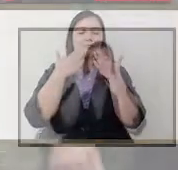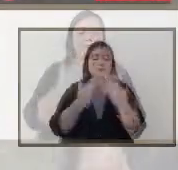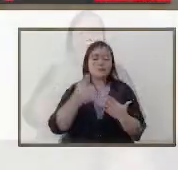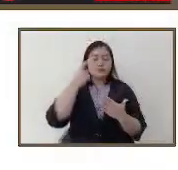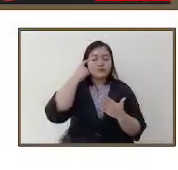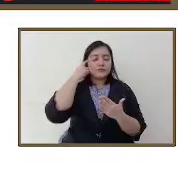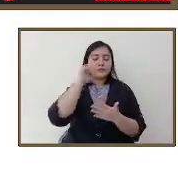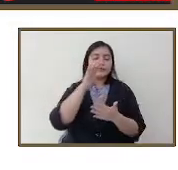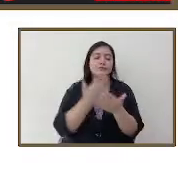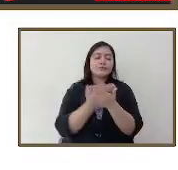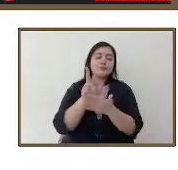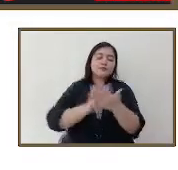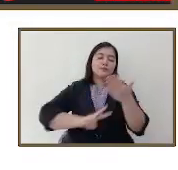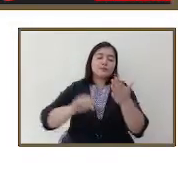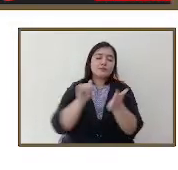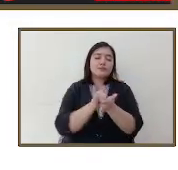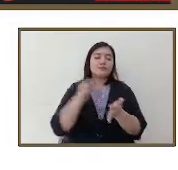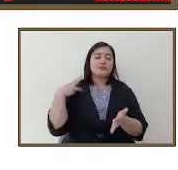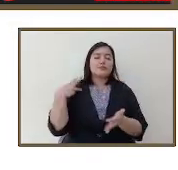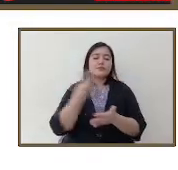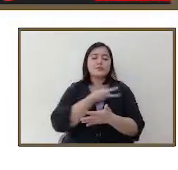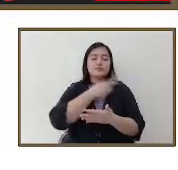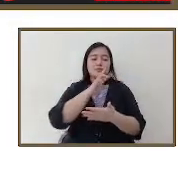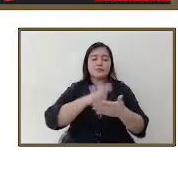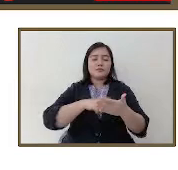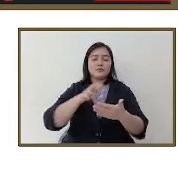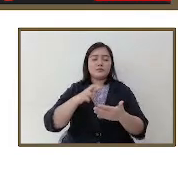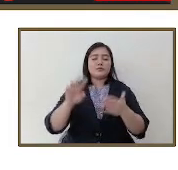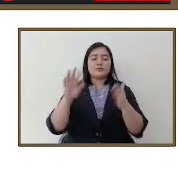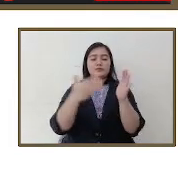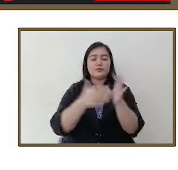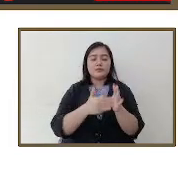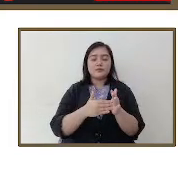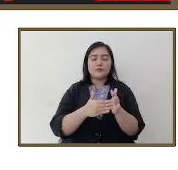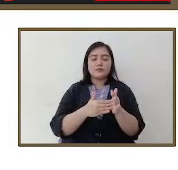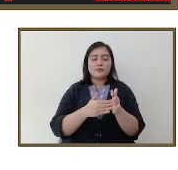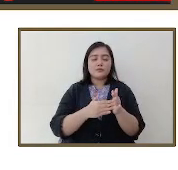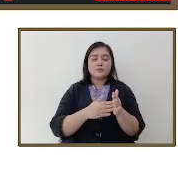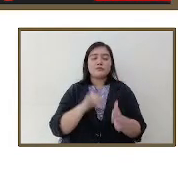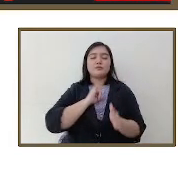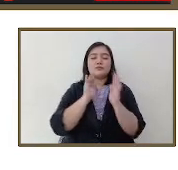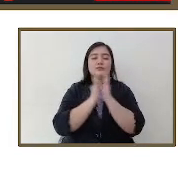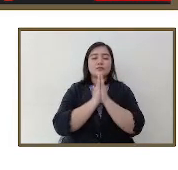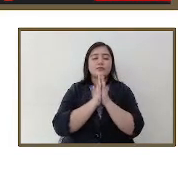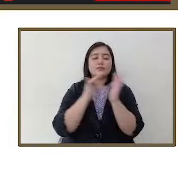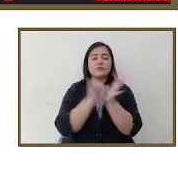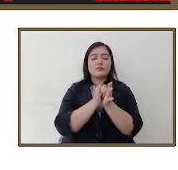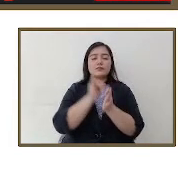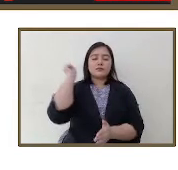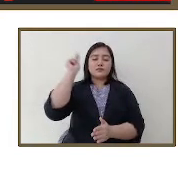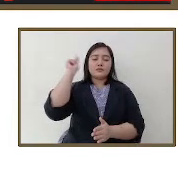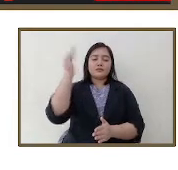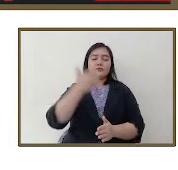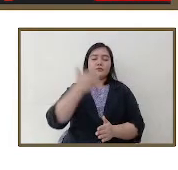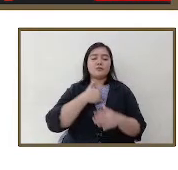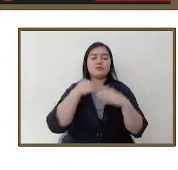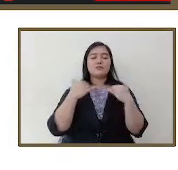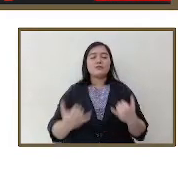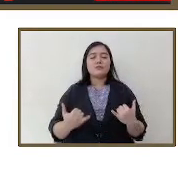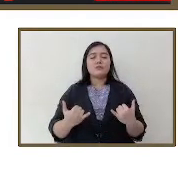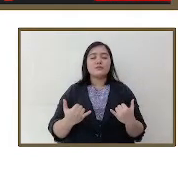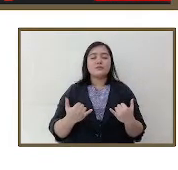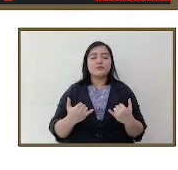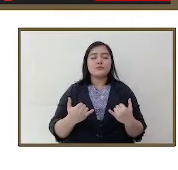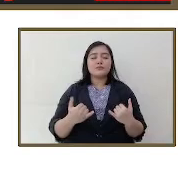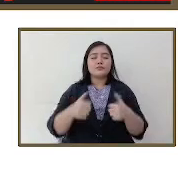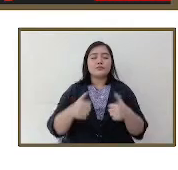mga talata na binasa po namin. Muli, Panginoon, nakikiusap po ako sa inyo na gamitin niyo po ako sa gabing ito. Pagpalain niyo po